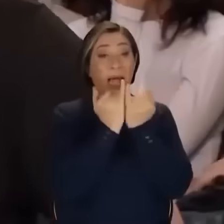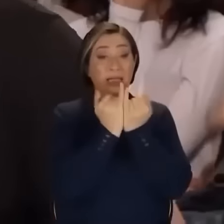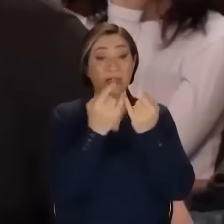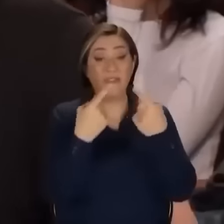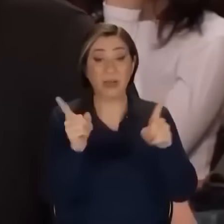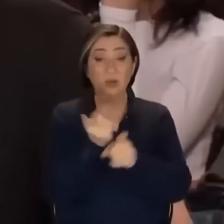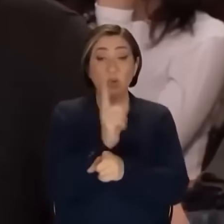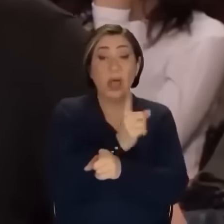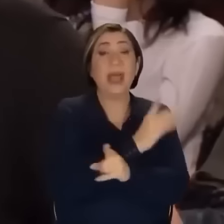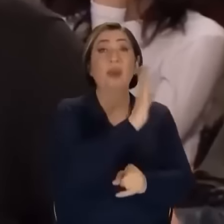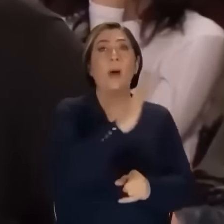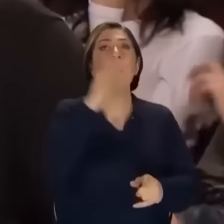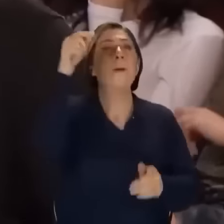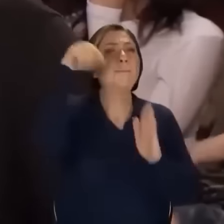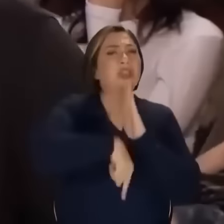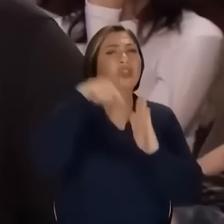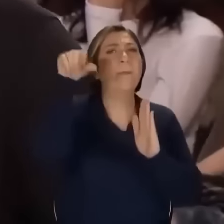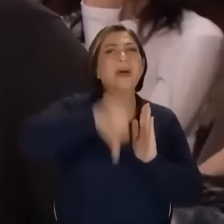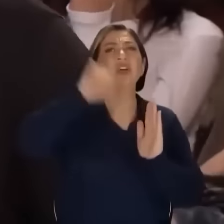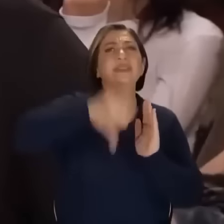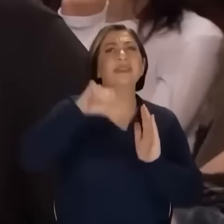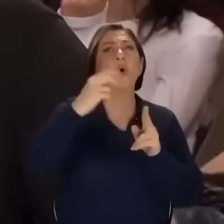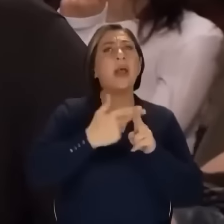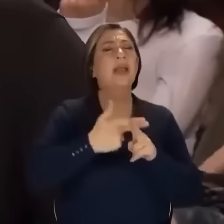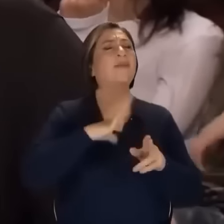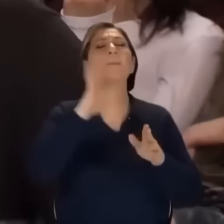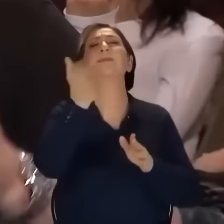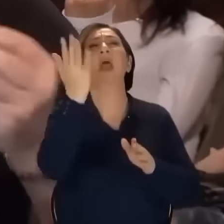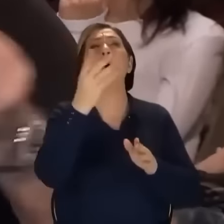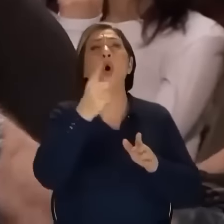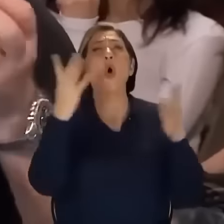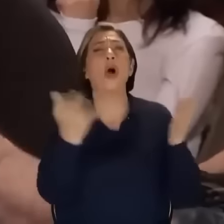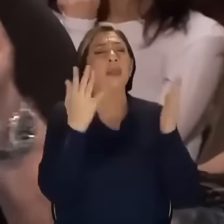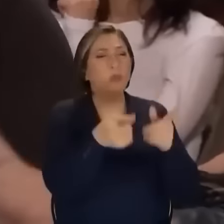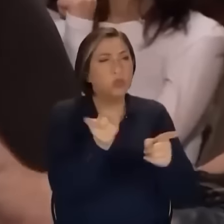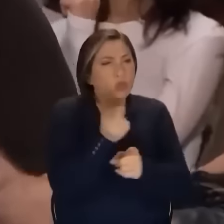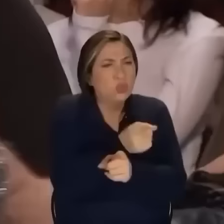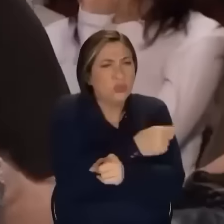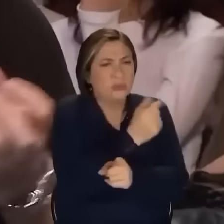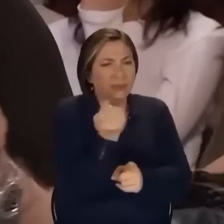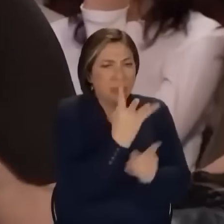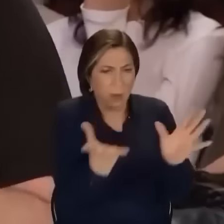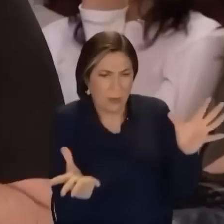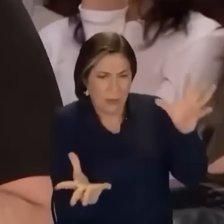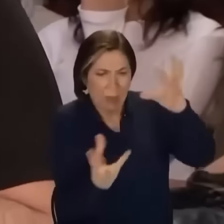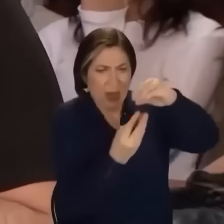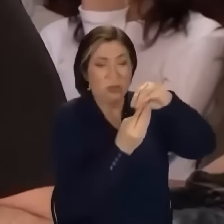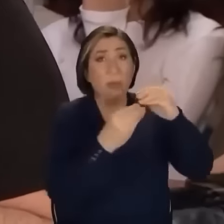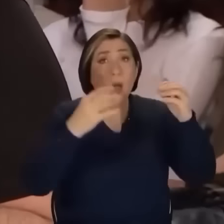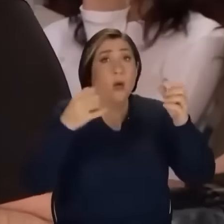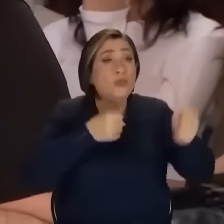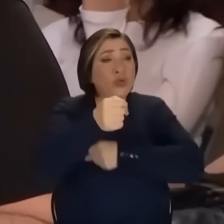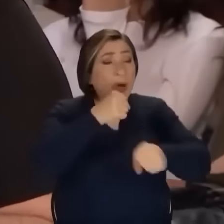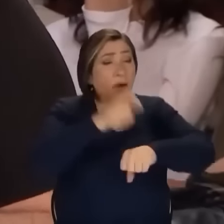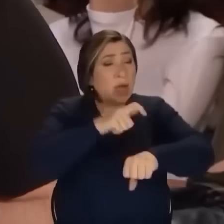türlere gidiyor başarısız örneklerim de var Şöyle ki Eee o kadar bu türleri birleştirme mücadelesinde